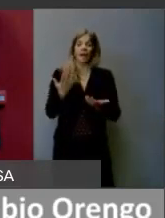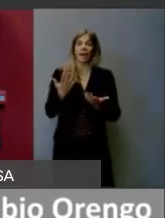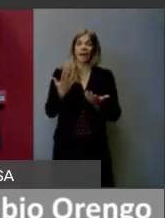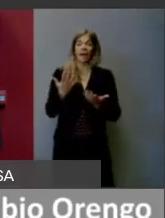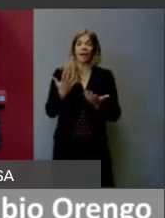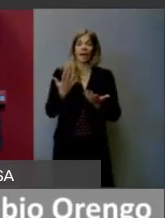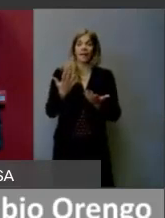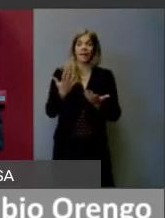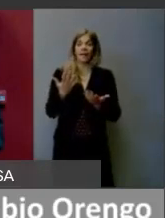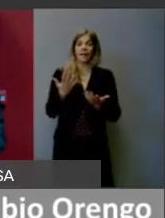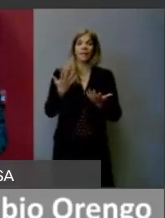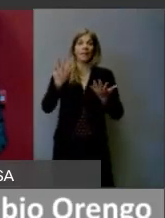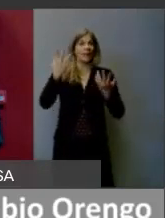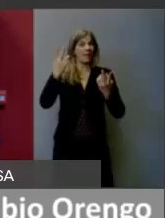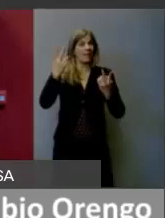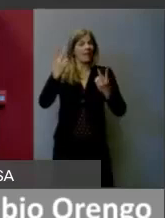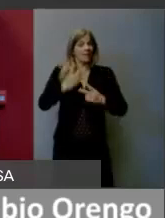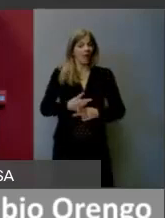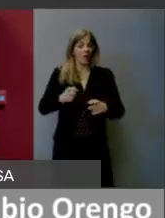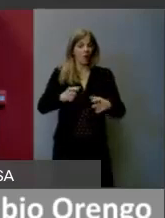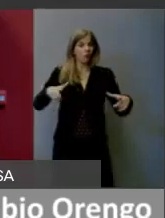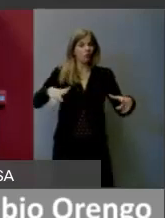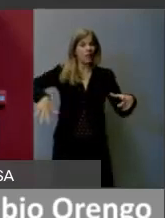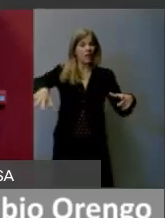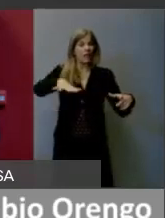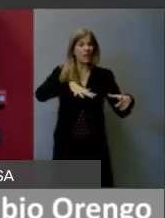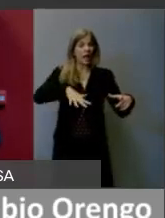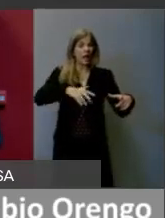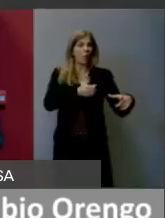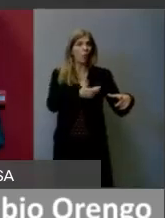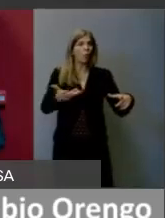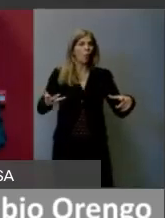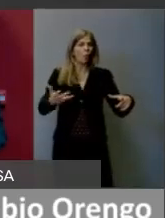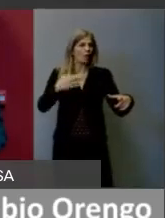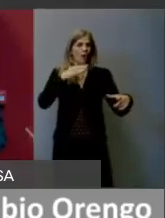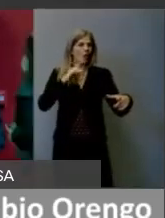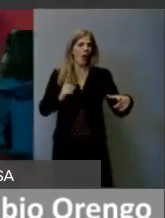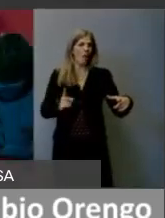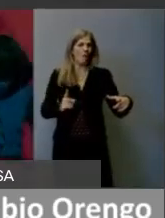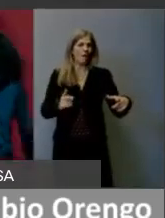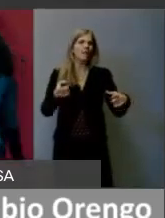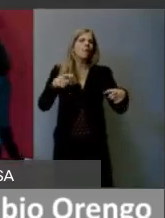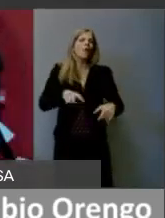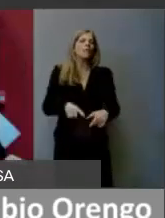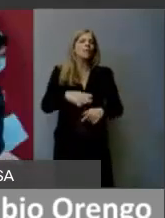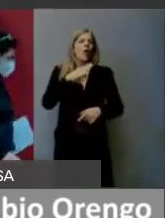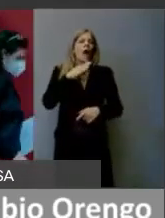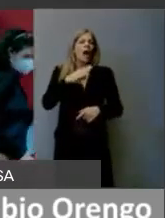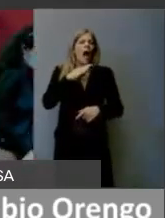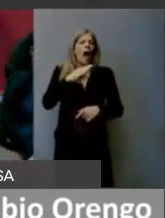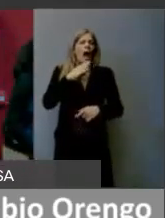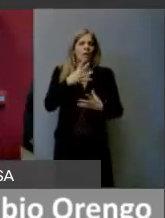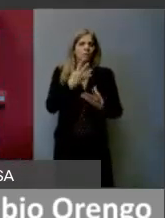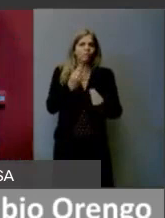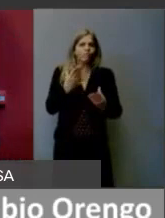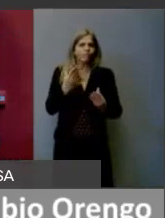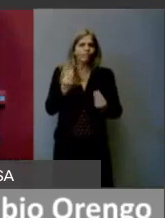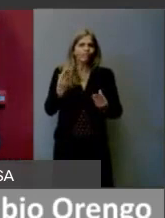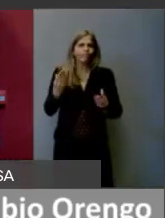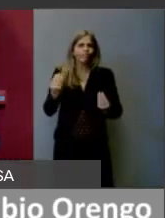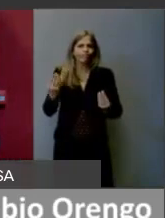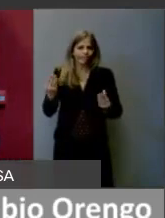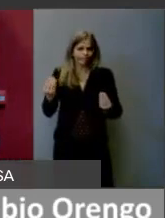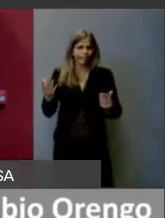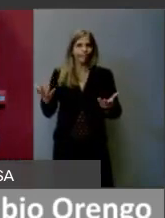non sono sufficienti rispetto a quello che è il numero di cani presenti in città, che ricordiamo essere